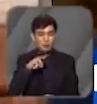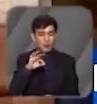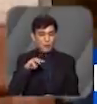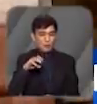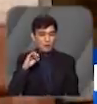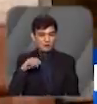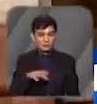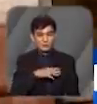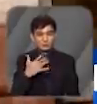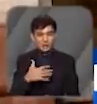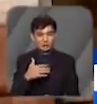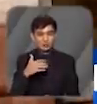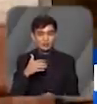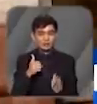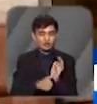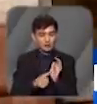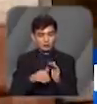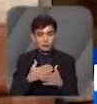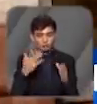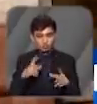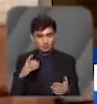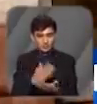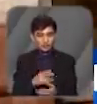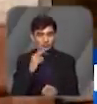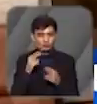50-60 санды адам бар арызданған.